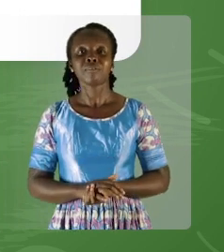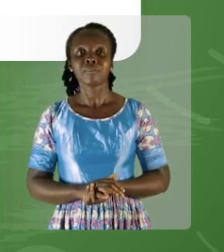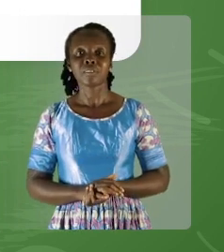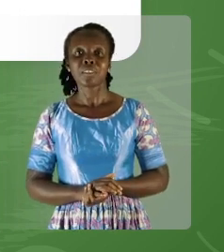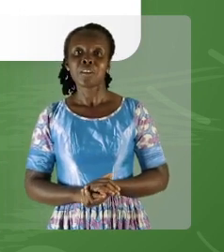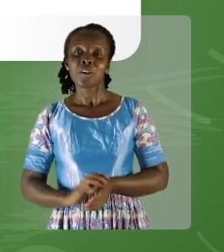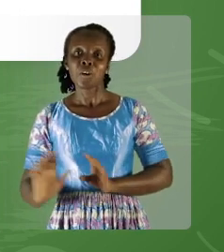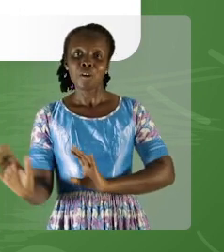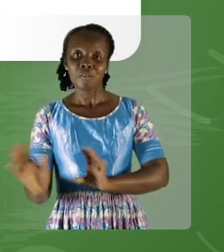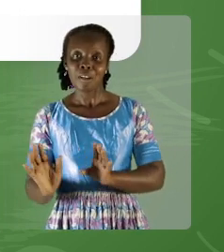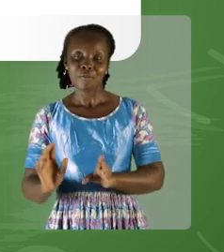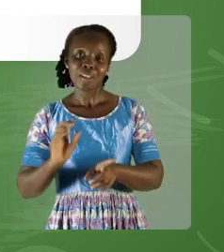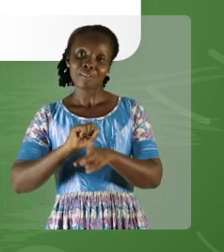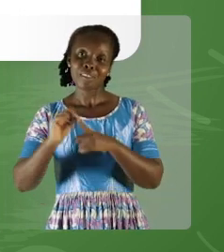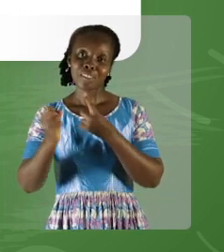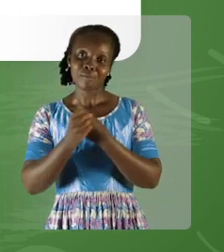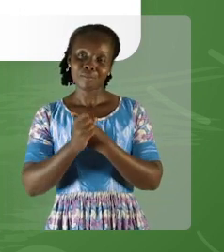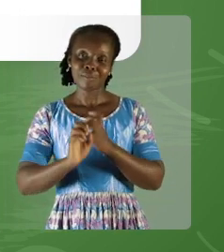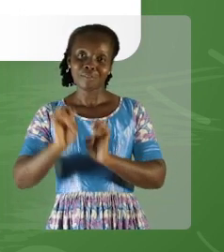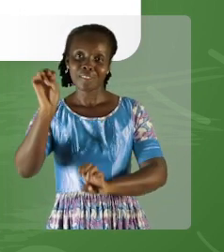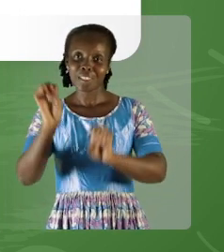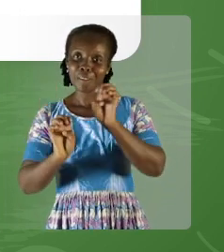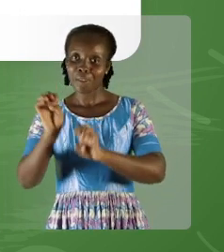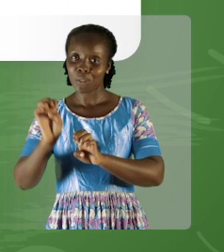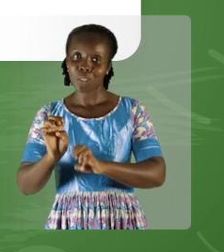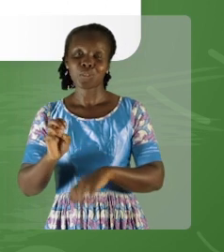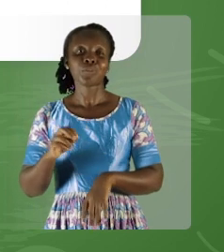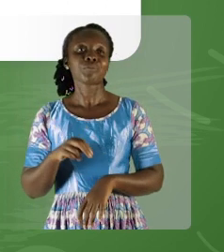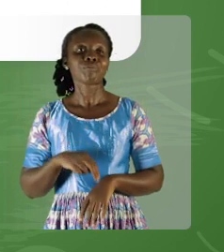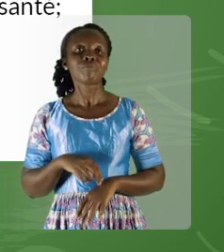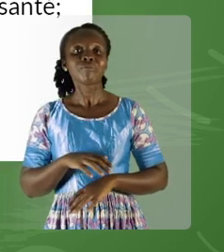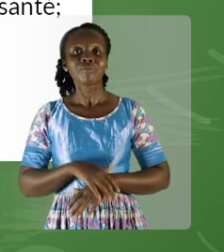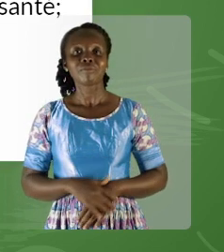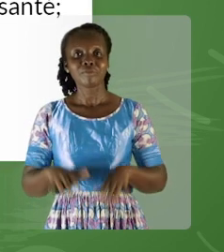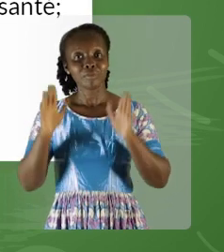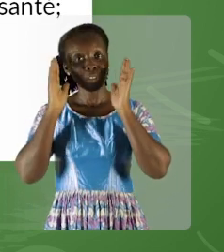allons passer à la situation d'évaluation.